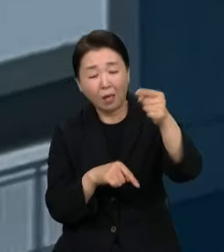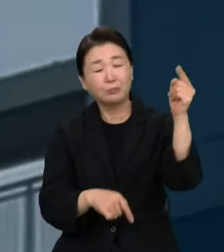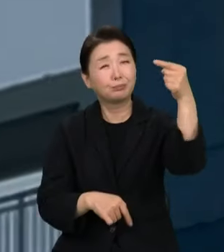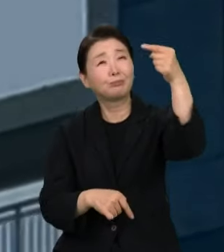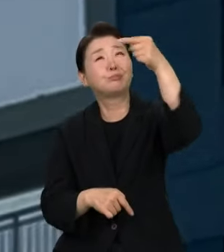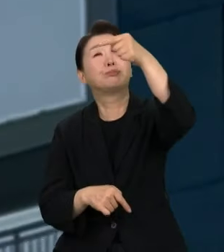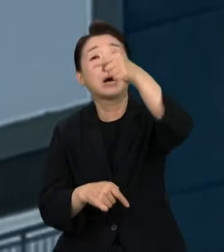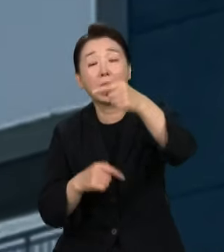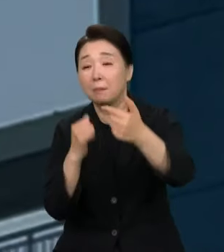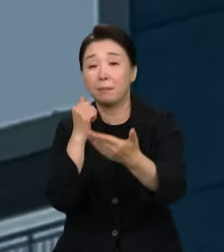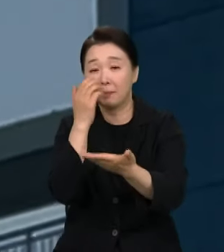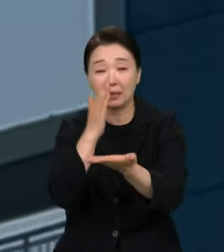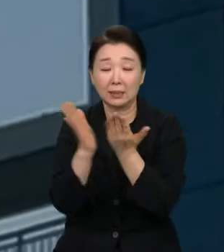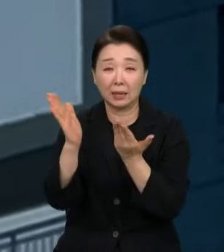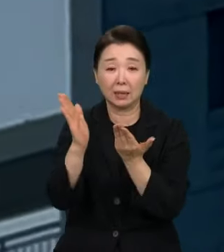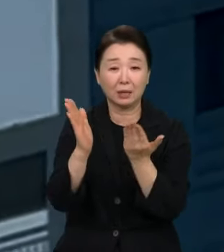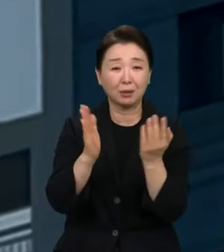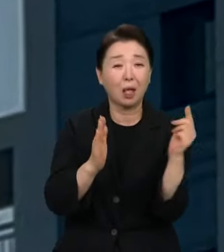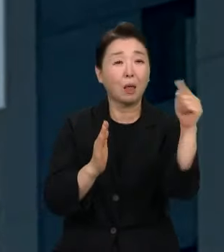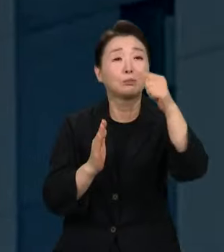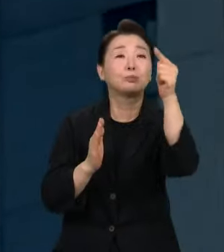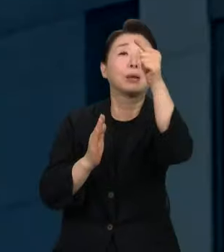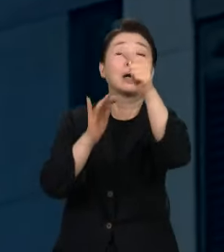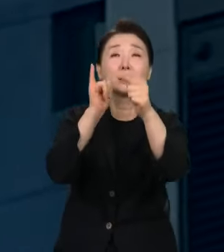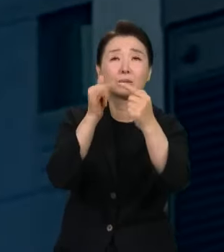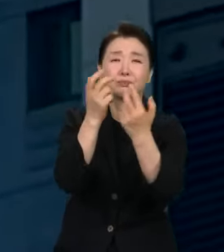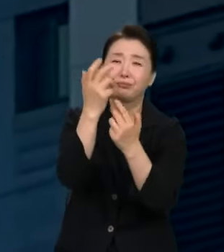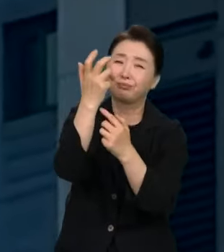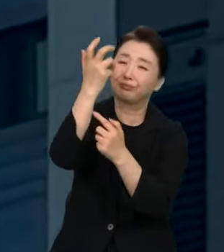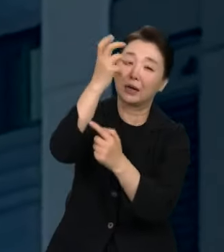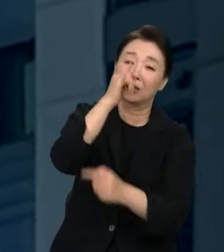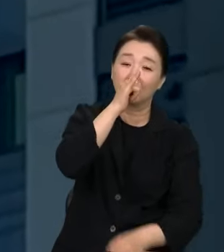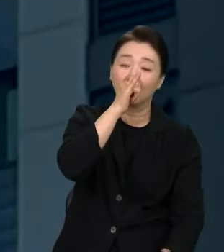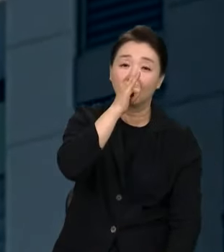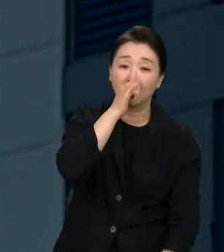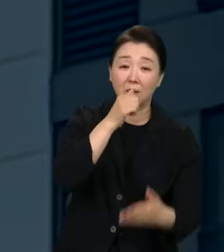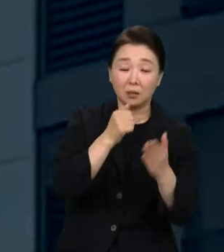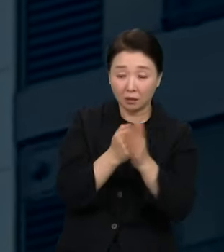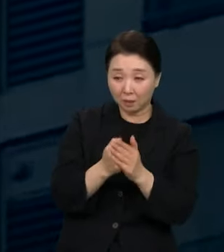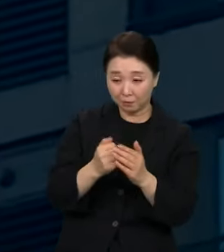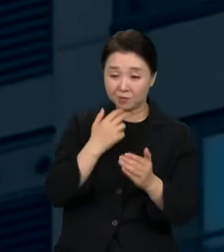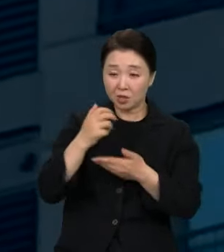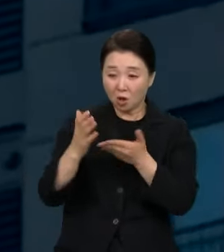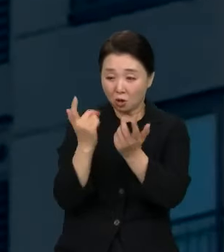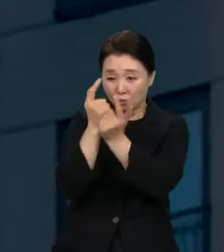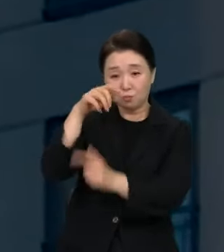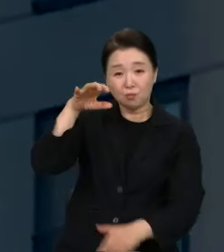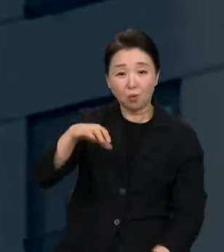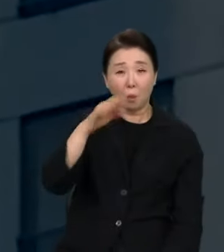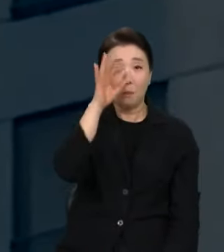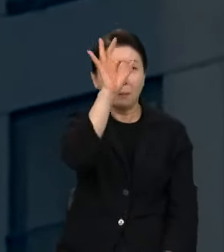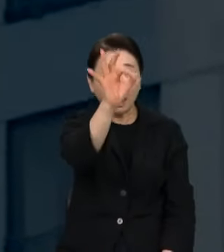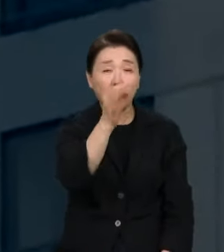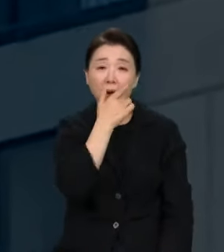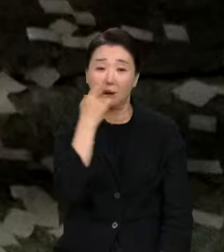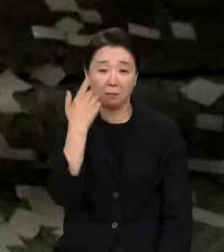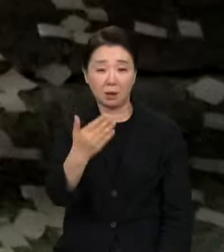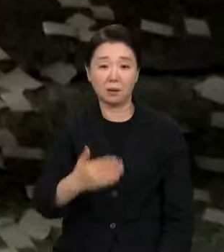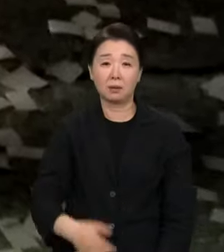날아가면서 불규칙한 궤적을 보이고 많은 연기를 분출했는데 경기 북부 일대에서는 육안으로도